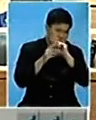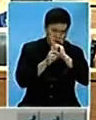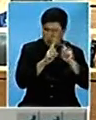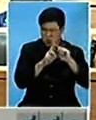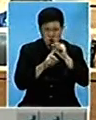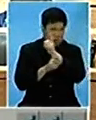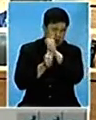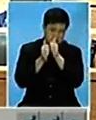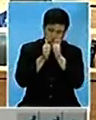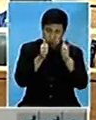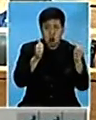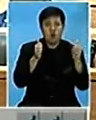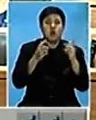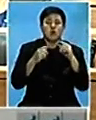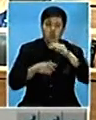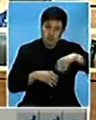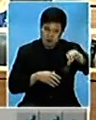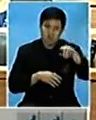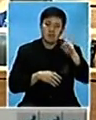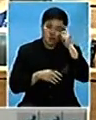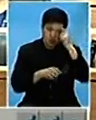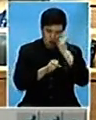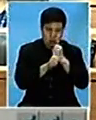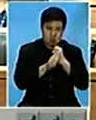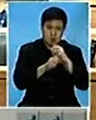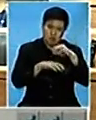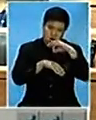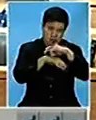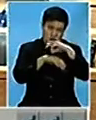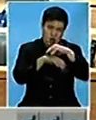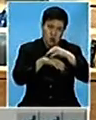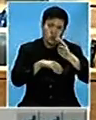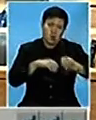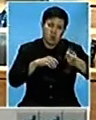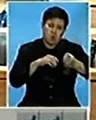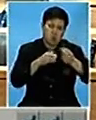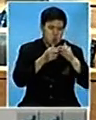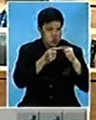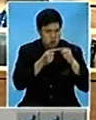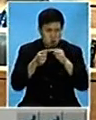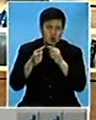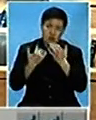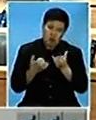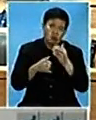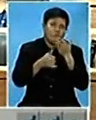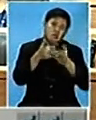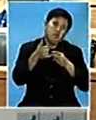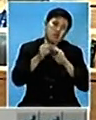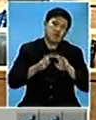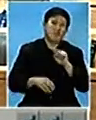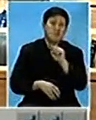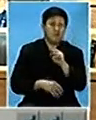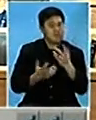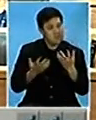ท่านก็สามารถที่จะดำรงอยู่ไปได้เรื่อยๆครับแต่ถ้าท่านทำอย่างนี้รับรองได้เลยครับ